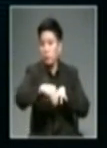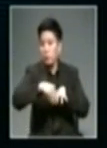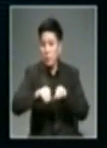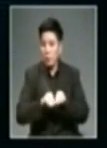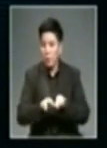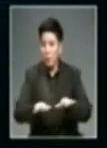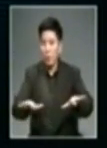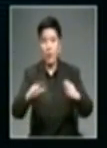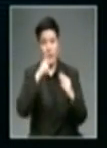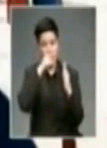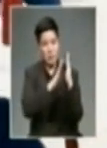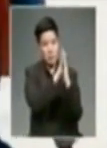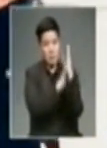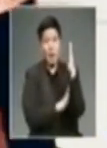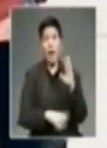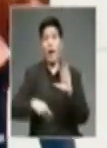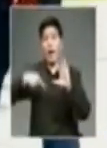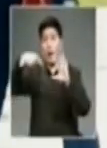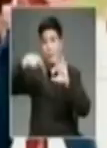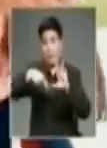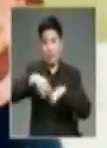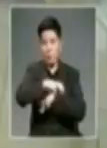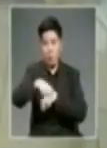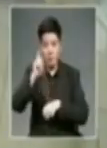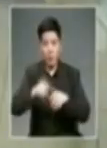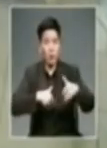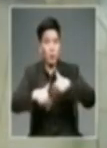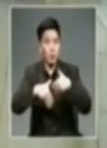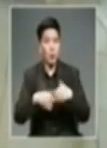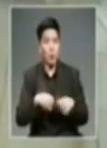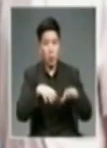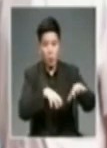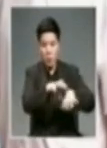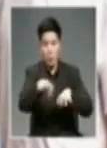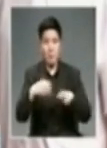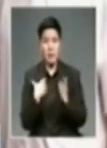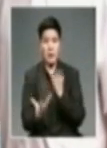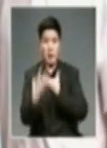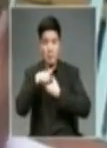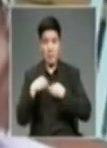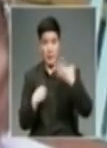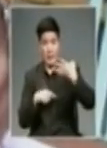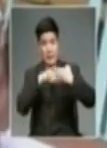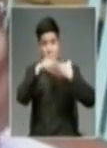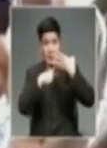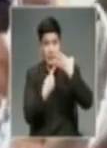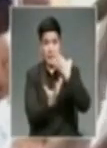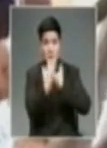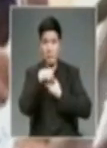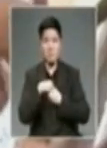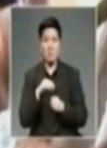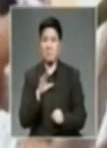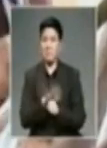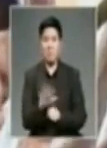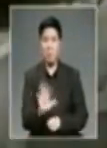กว่า 5,000 แห่งทั่วประเทศแล้วเป็นชุมชนและองค์กรที่นอกจากจะมีคุณธรรมทั้ง4ประการดังกล่าวแล้วอาจจะยังไม่พอนะครับ